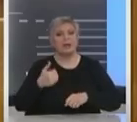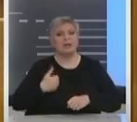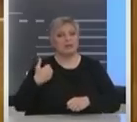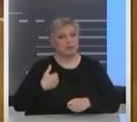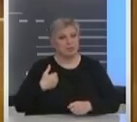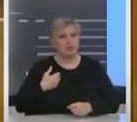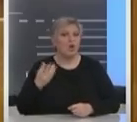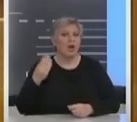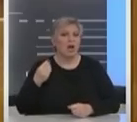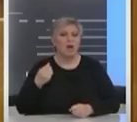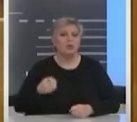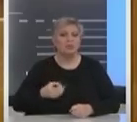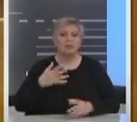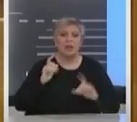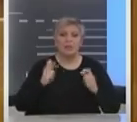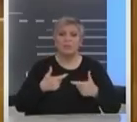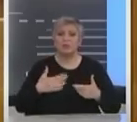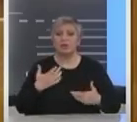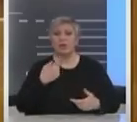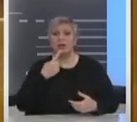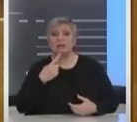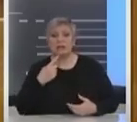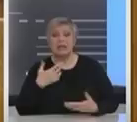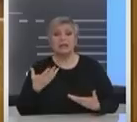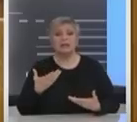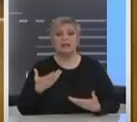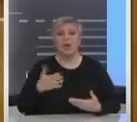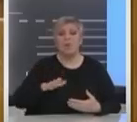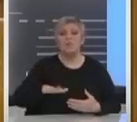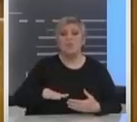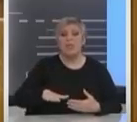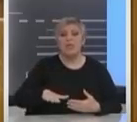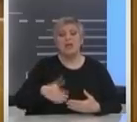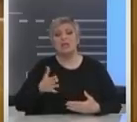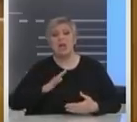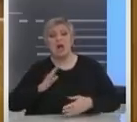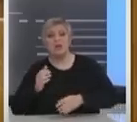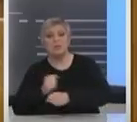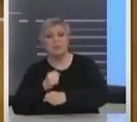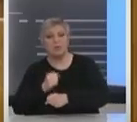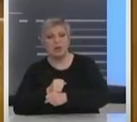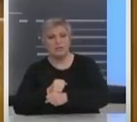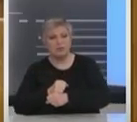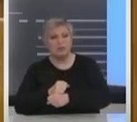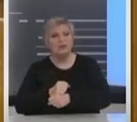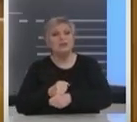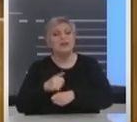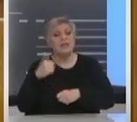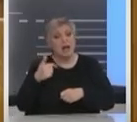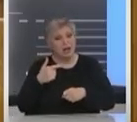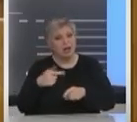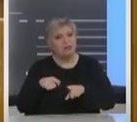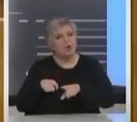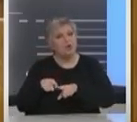της αξιωματικής αντιπολίτευσης να λένε «Μα γιατί μιλάς για το παιδί τελικά ή μιλάς για τους εργαζόμενους». Είναι ακριβώς αυτή η σχέση